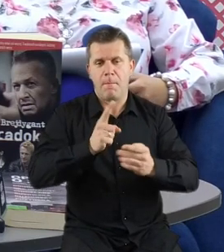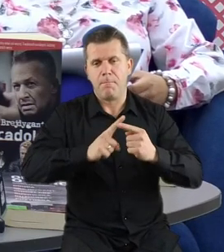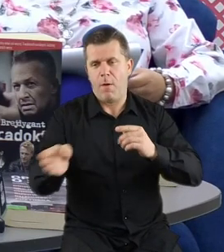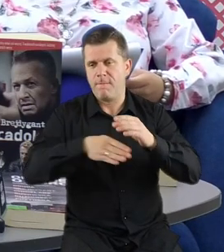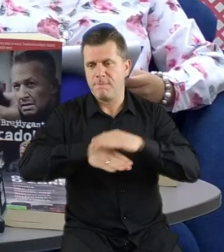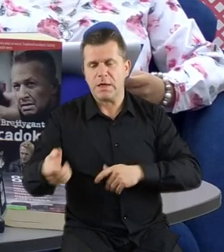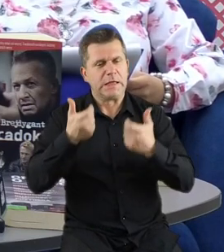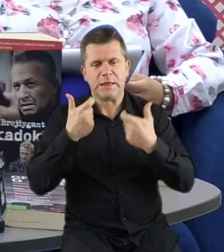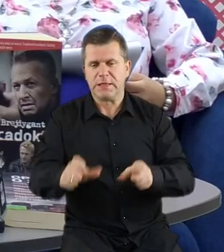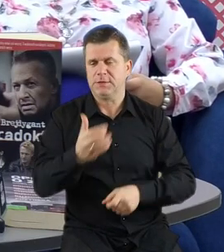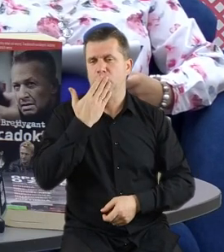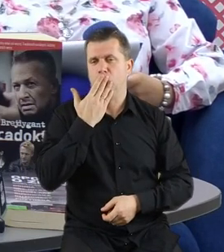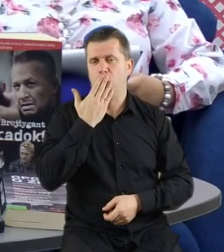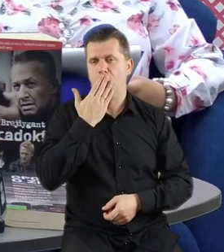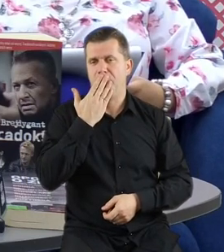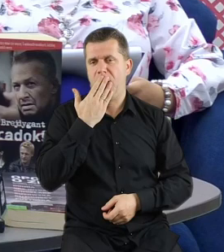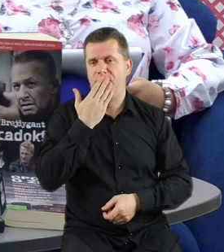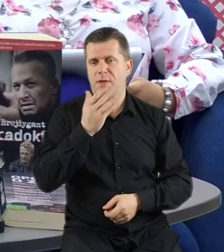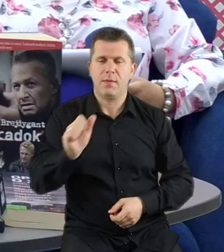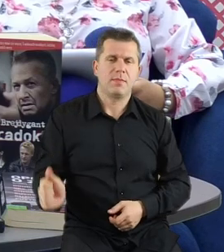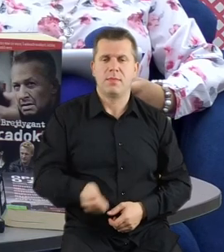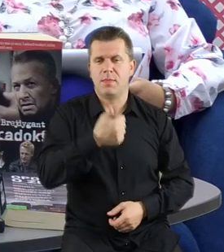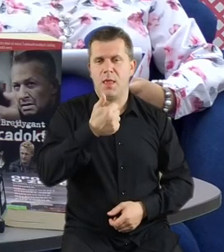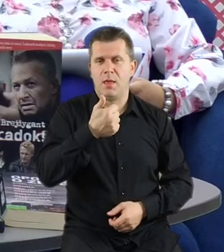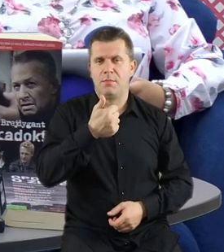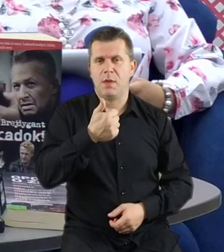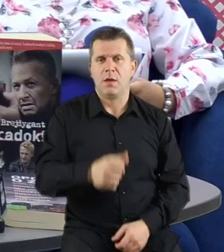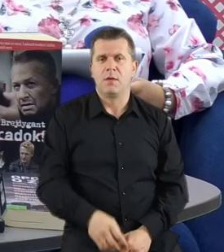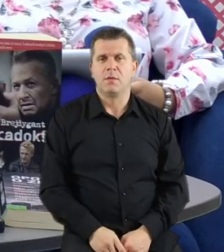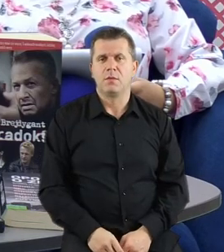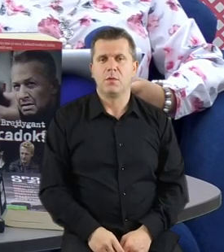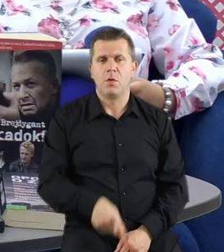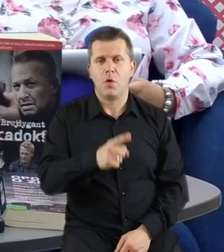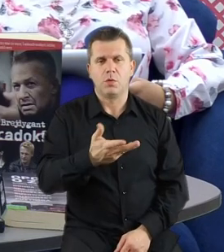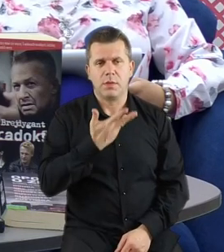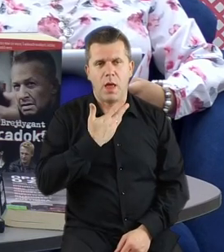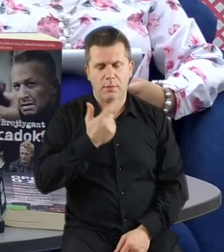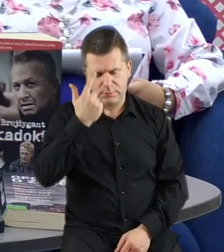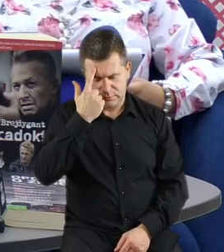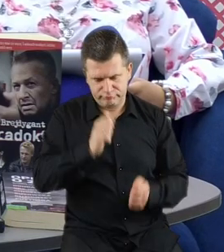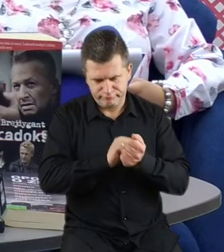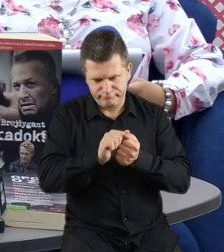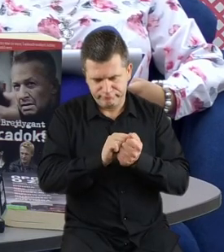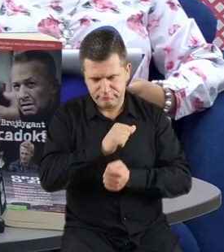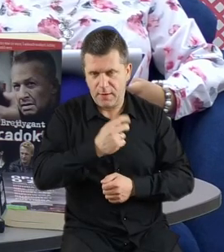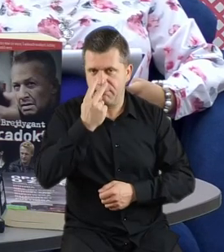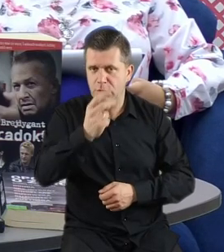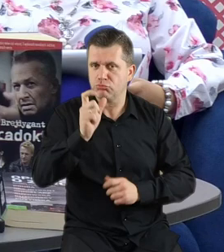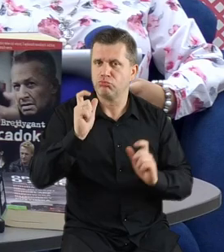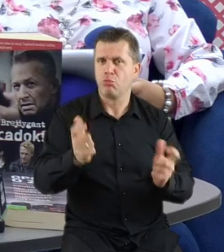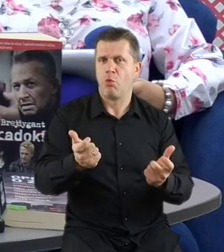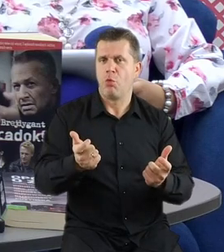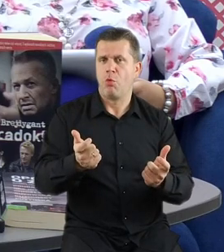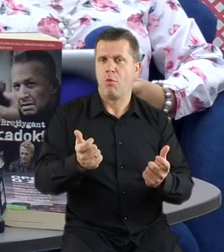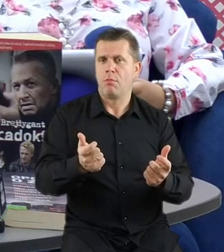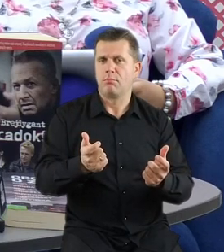wychodzi i się go nie omawia, nie mówi, nie tego, no tylko najpierw on nas trawi, no bo żeśmy zobaczyli coś,